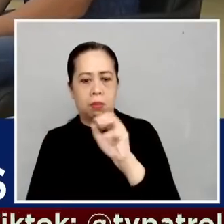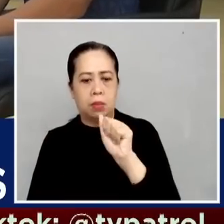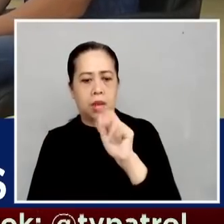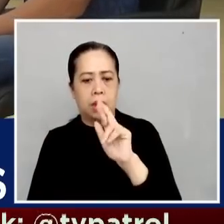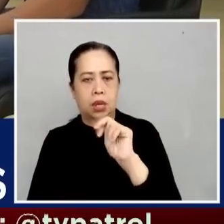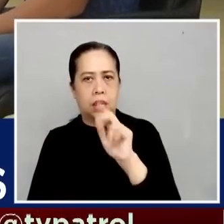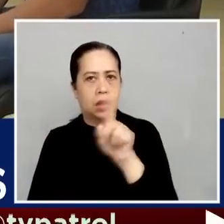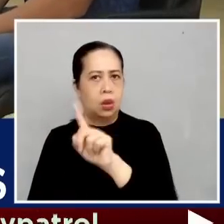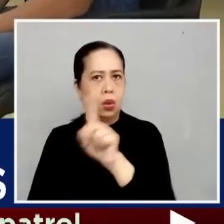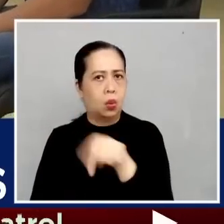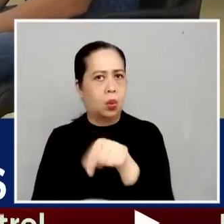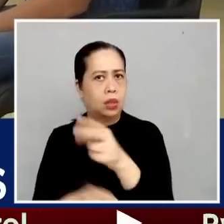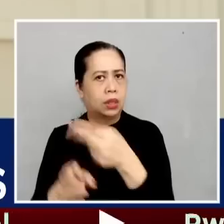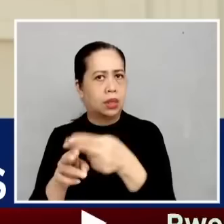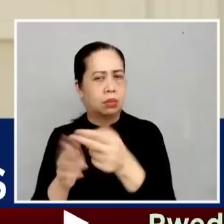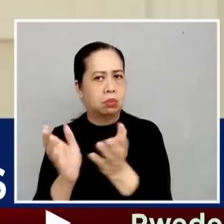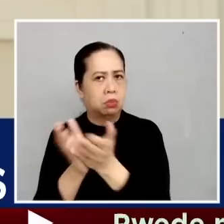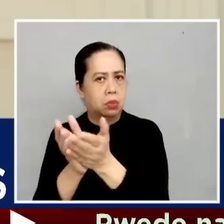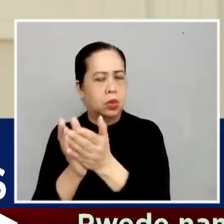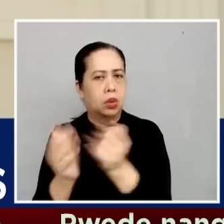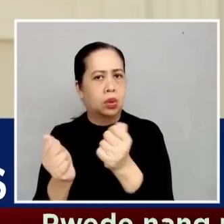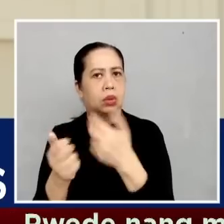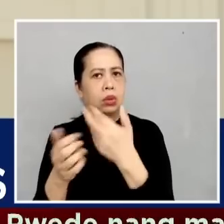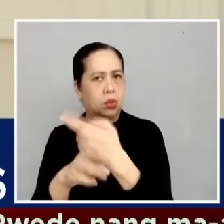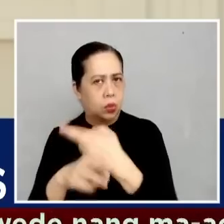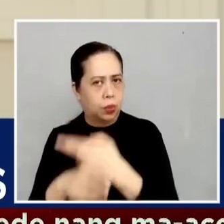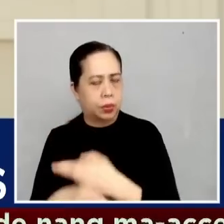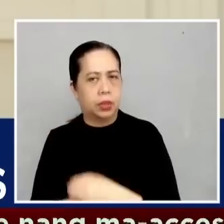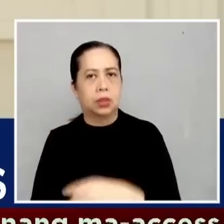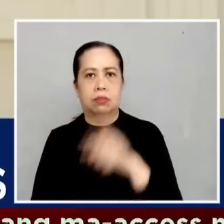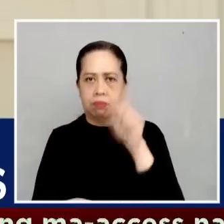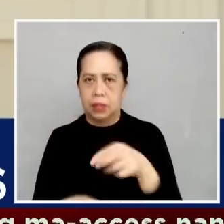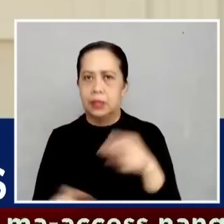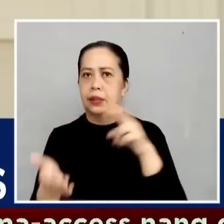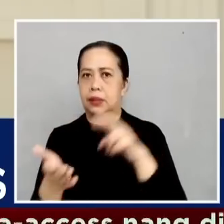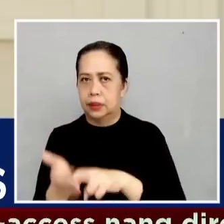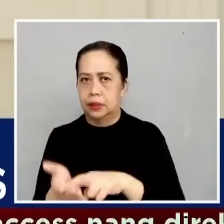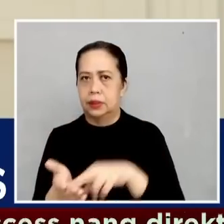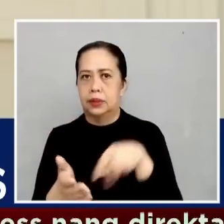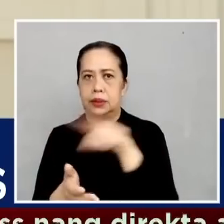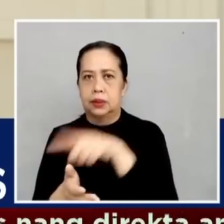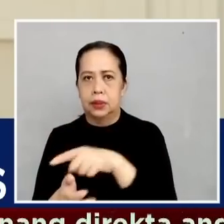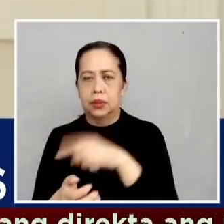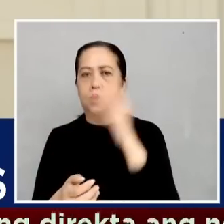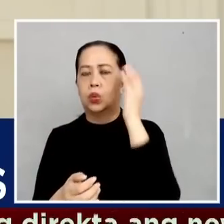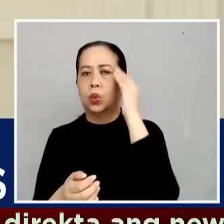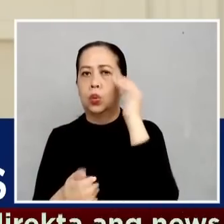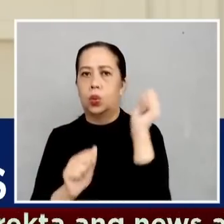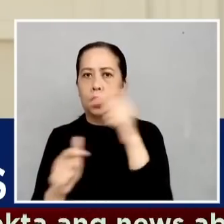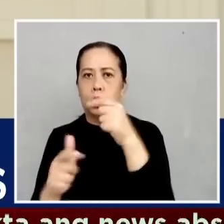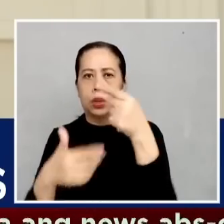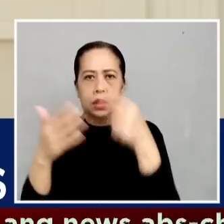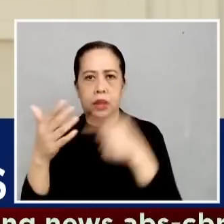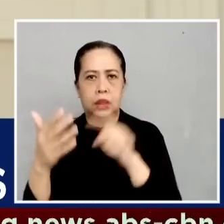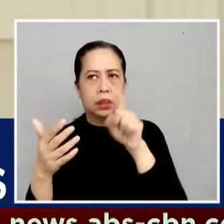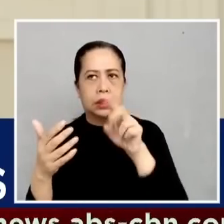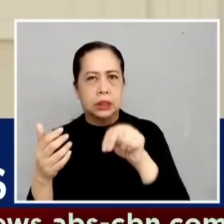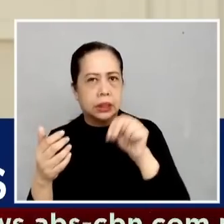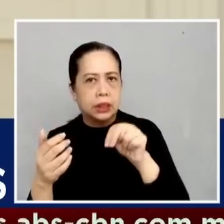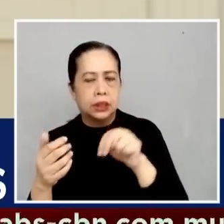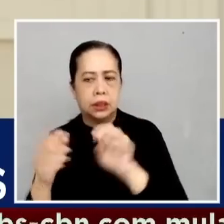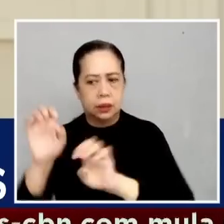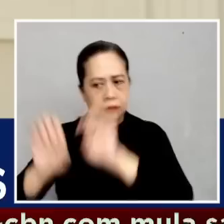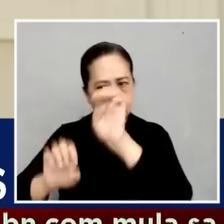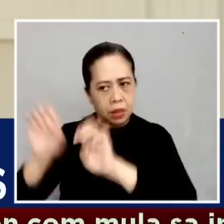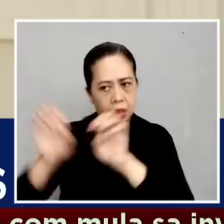ang kanilang kinukumpuni. Registered shipyard, nakakaalam all the things to consider and evaluate.